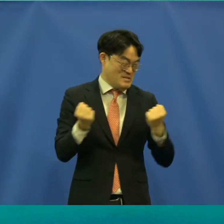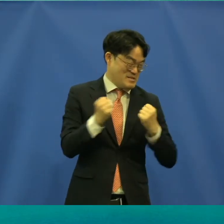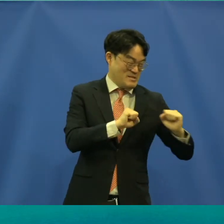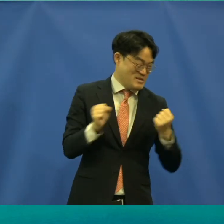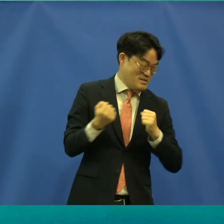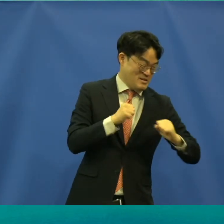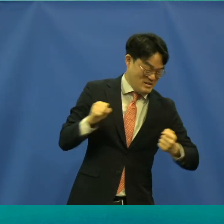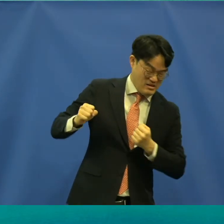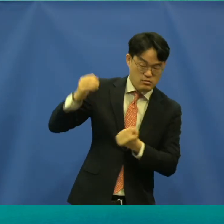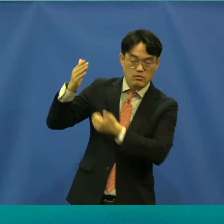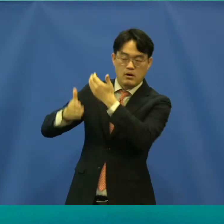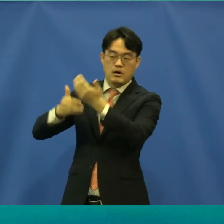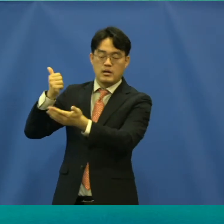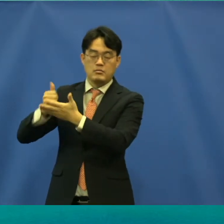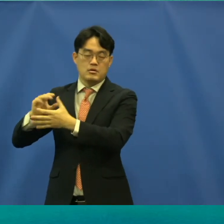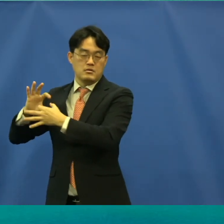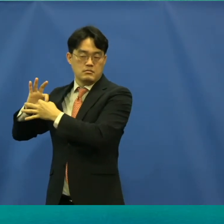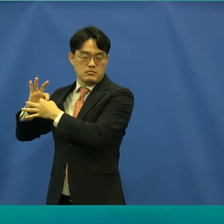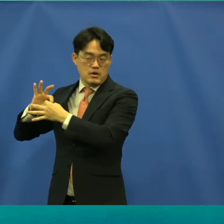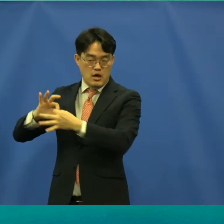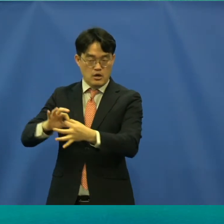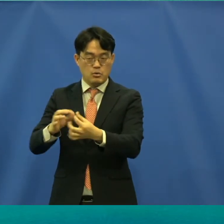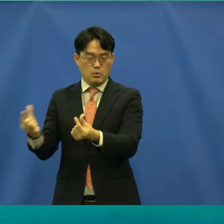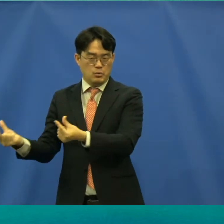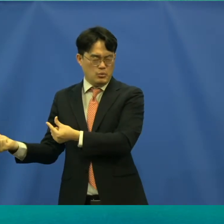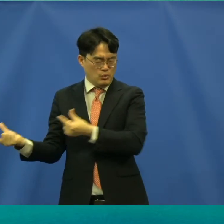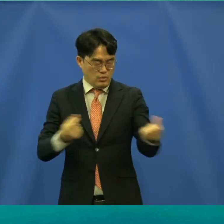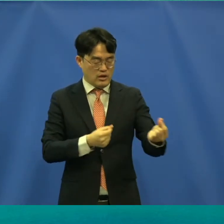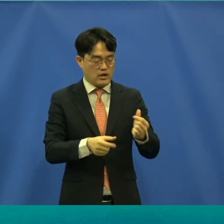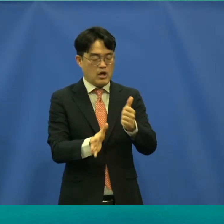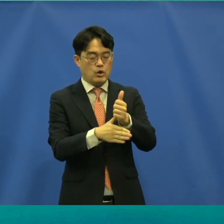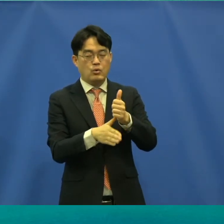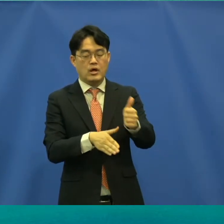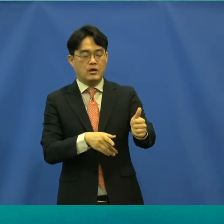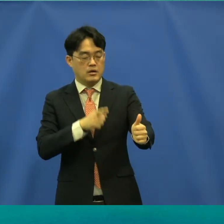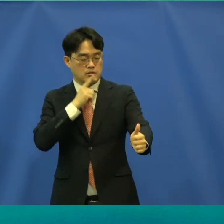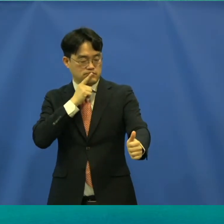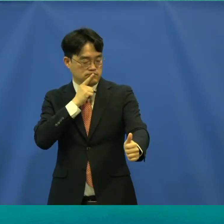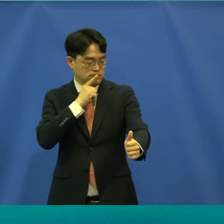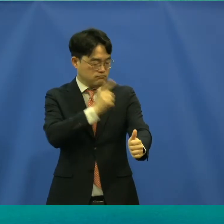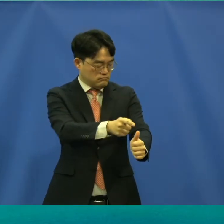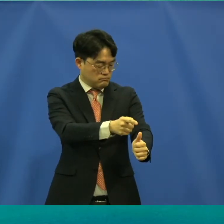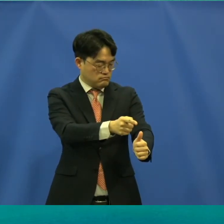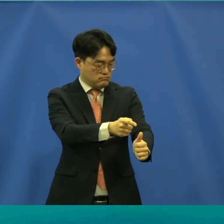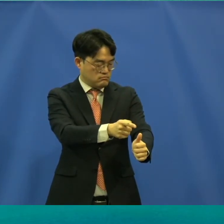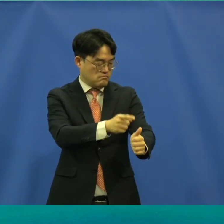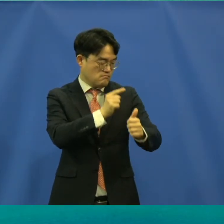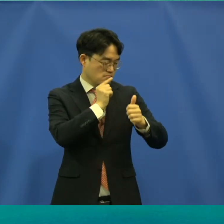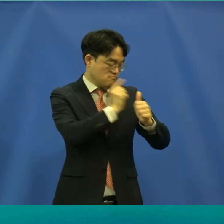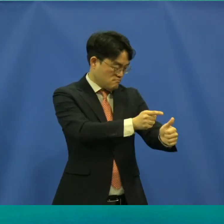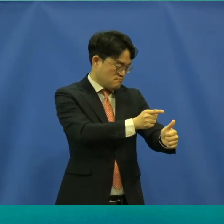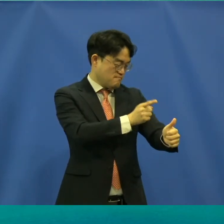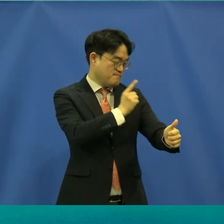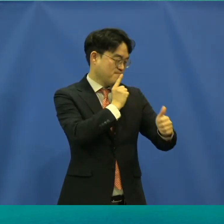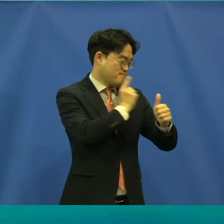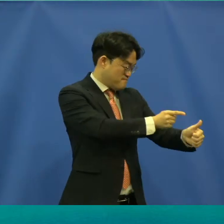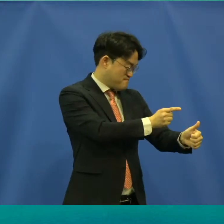분이고 말씀을 계속 하시는 분이고 그 말씀을 듣지 않아도 계속